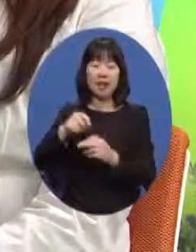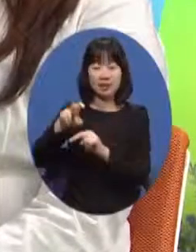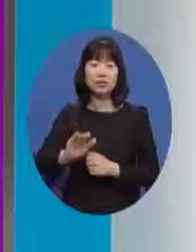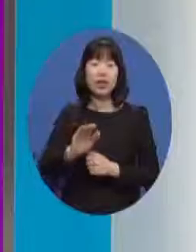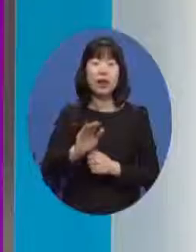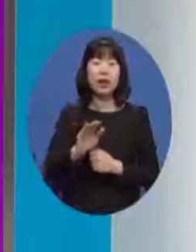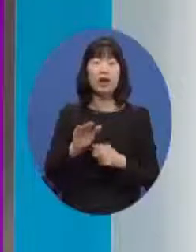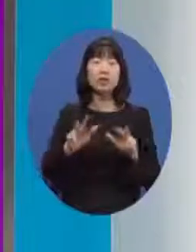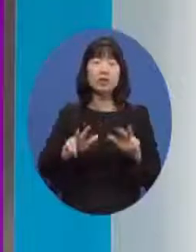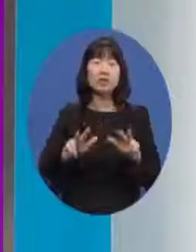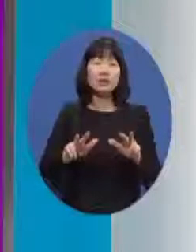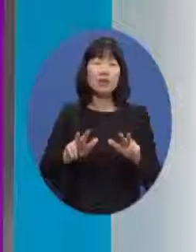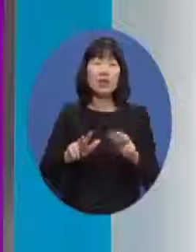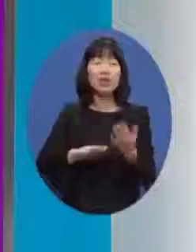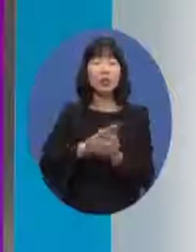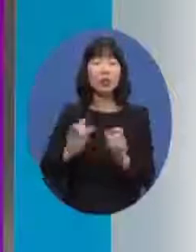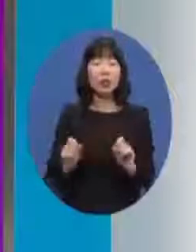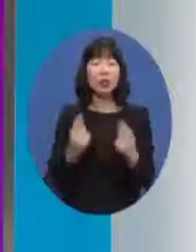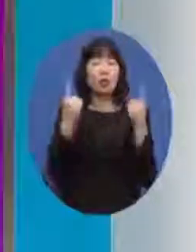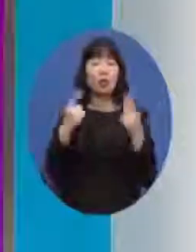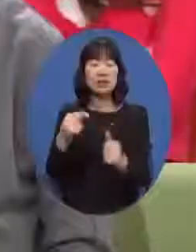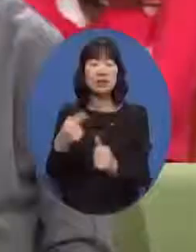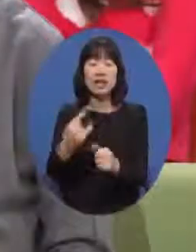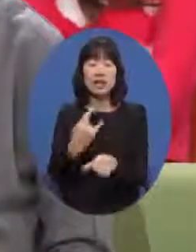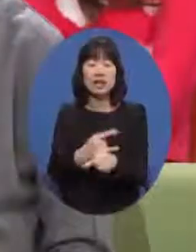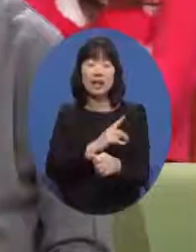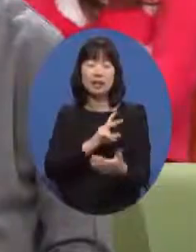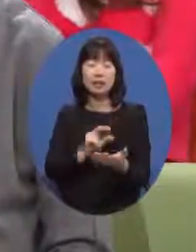특강 제1탄 유아학습의 모든 것.